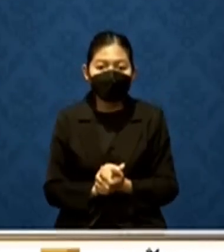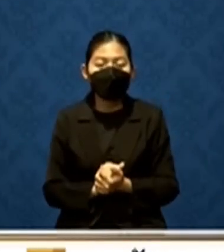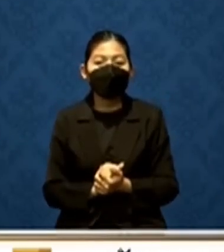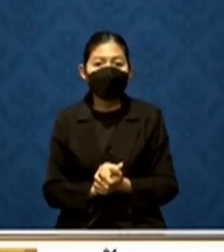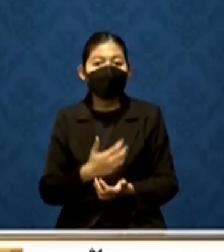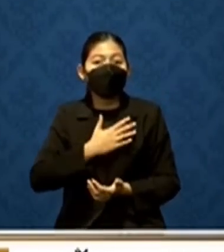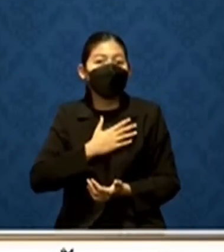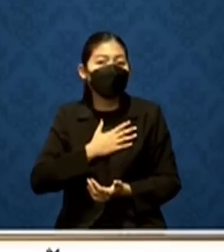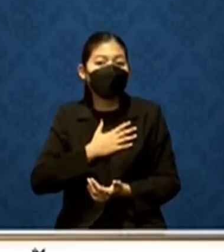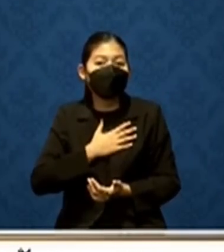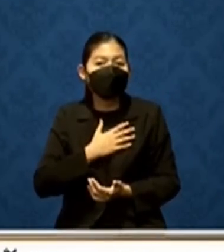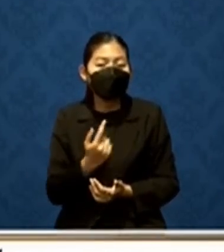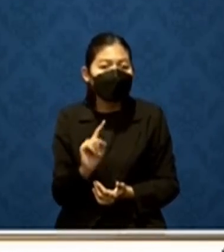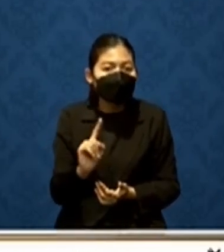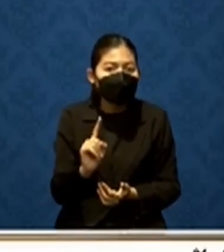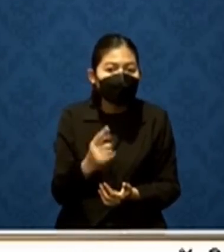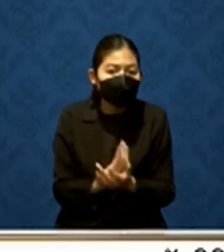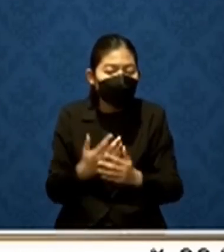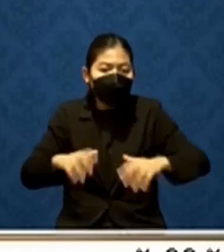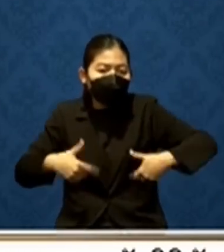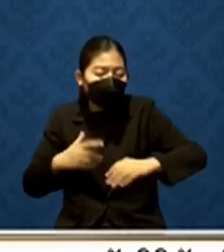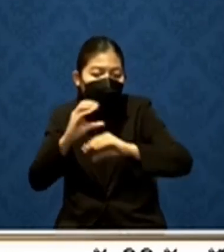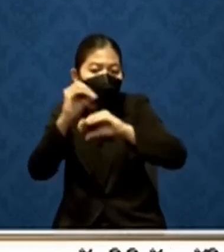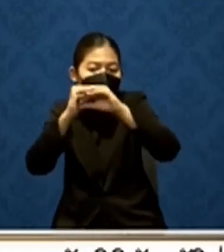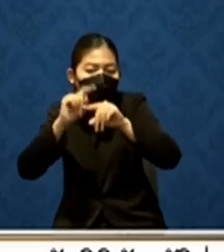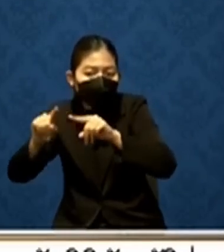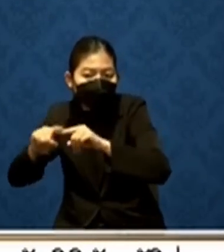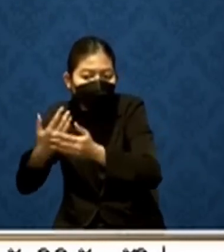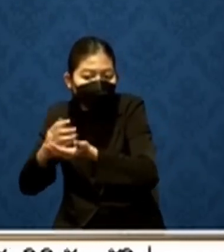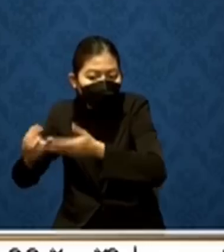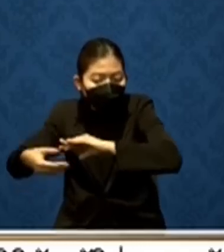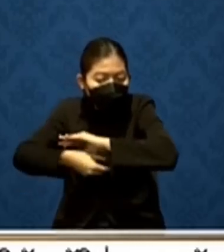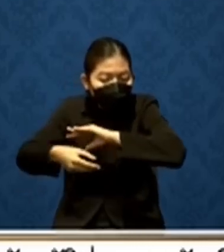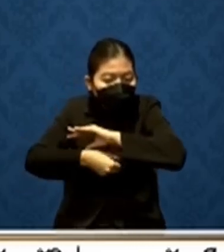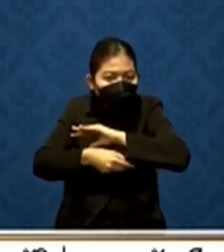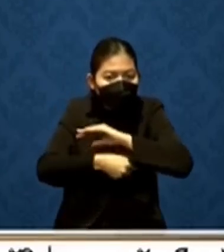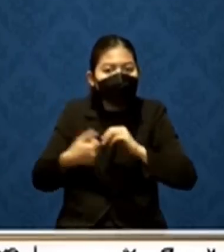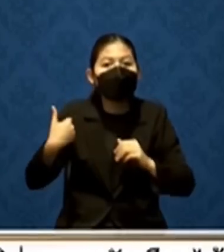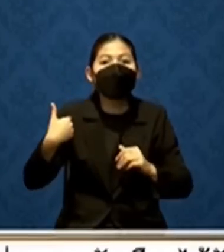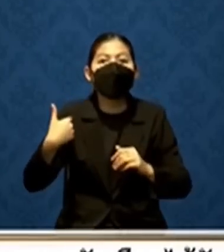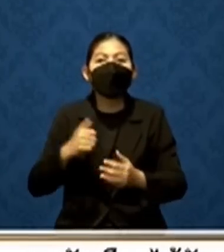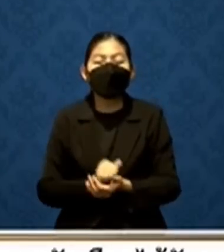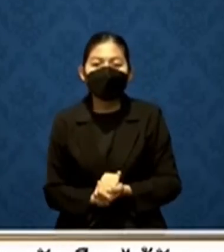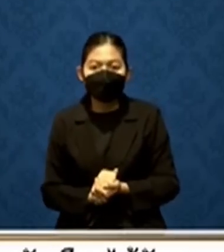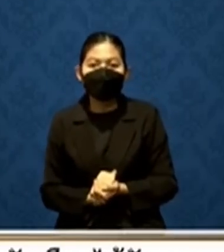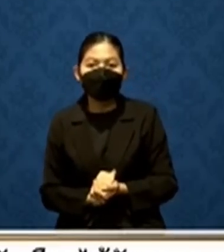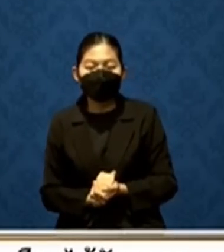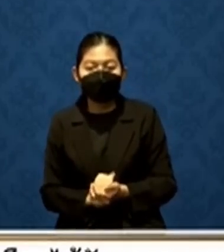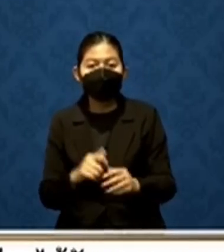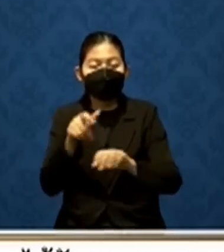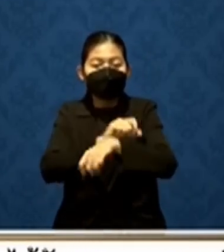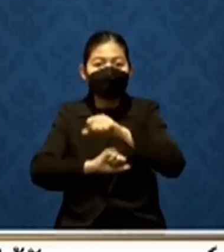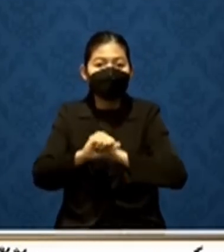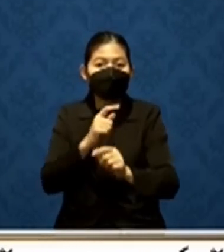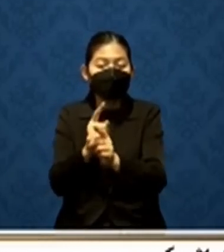ให้ตนเองมีส่วนได้รับประโยชน์จากโครงการต่างๆของรัฐฝ่าฝืนและไม่ได้บัตรตาม